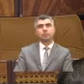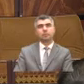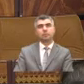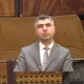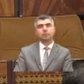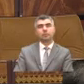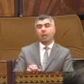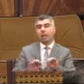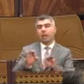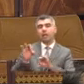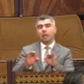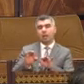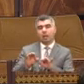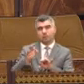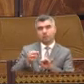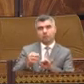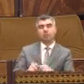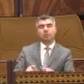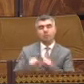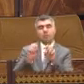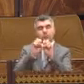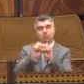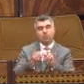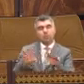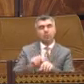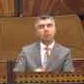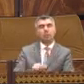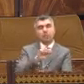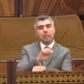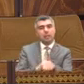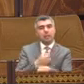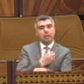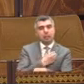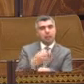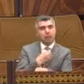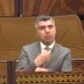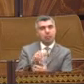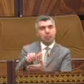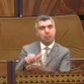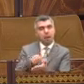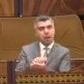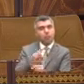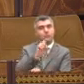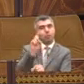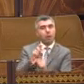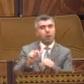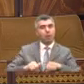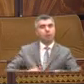عن الإجراءات المتخذة من أجل تعميم ورشة حماية الاجتماعية عن فئة الفلاحين، نسائلكم سيد